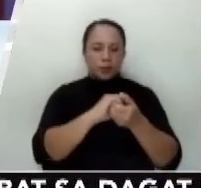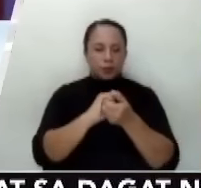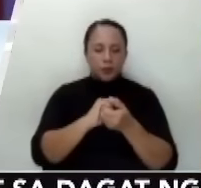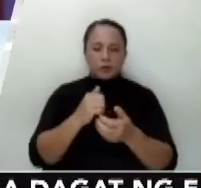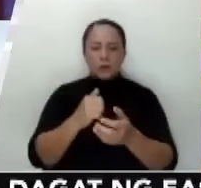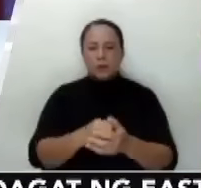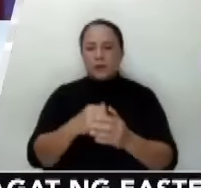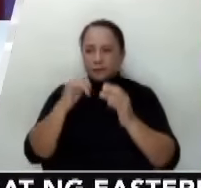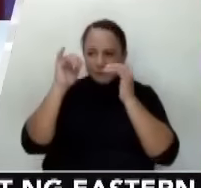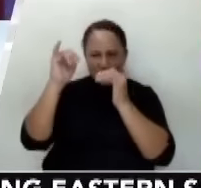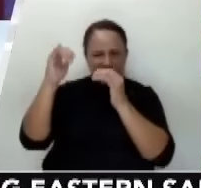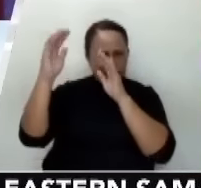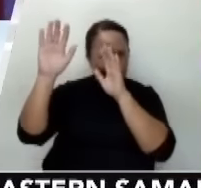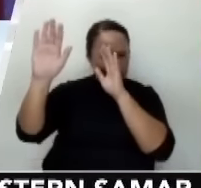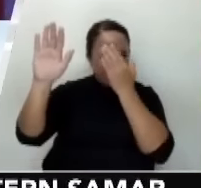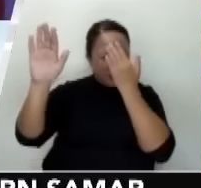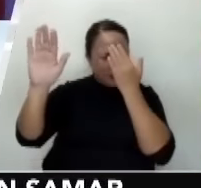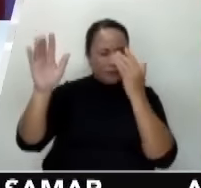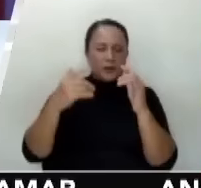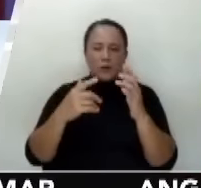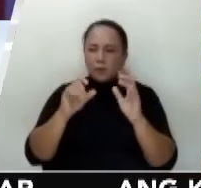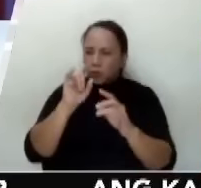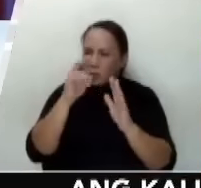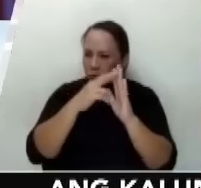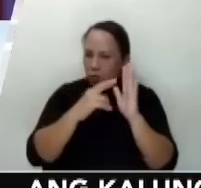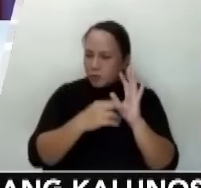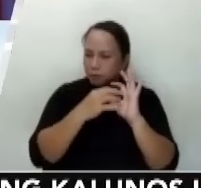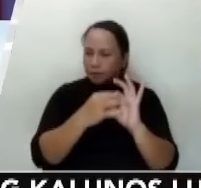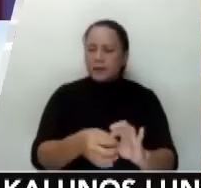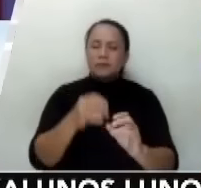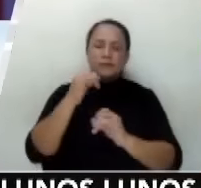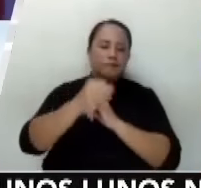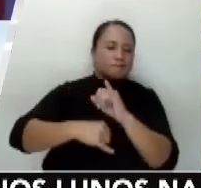countries, promoting the rules-based international